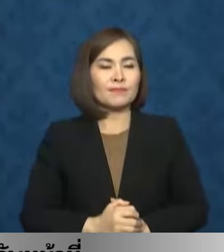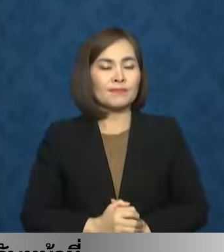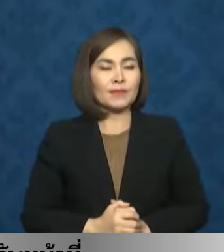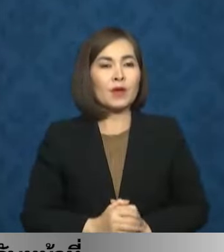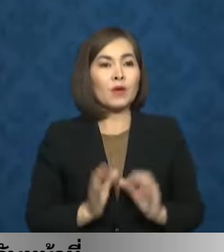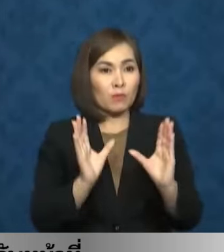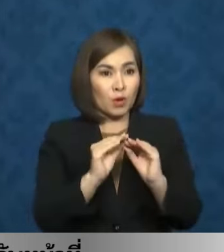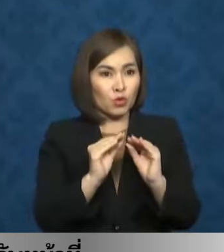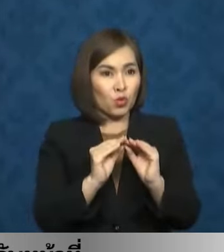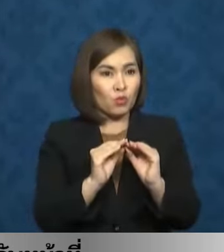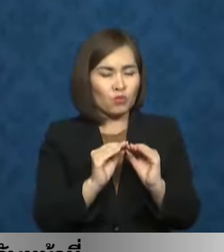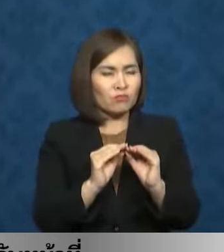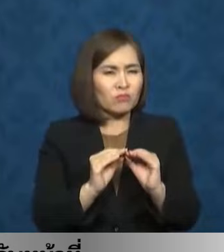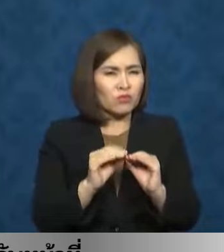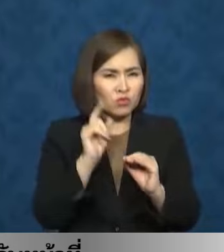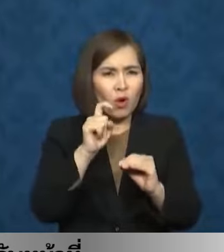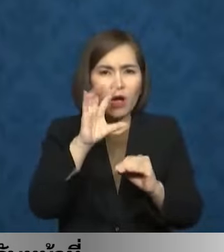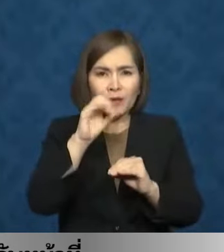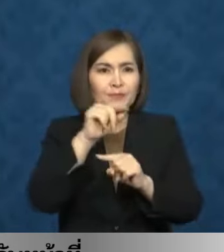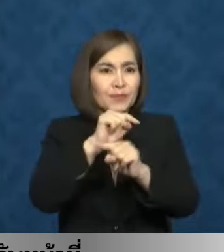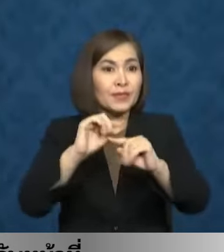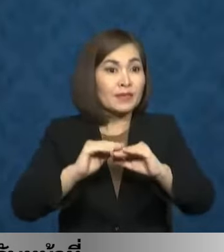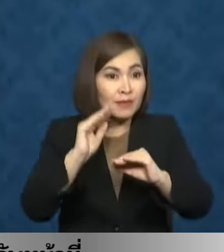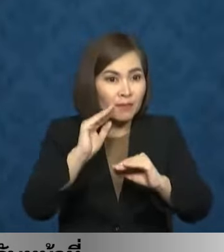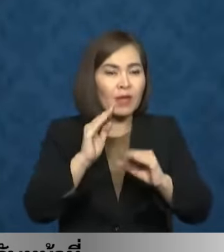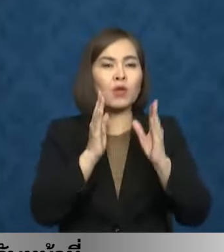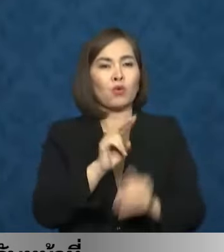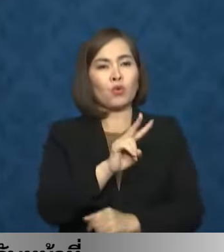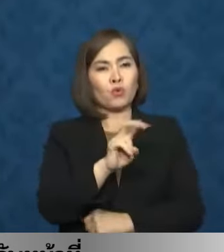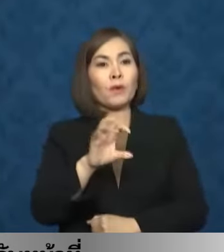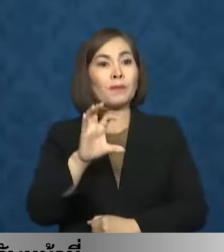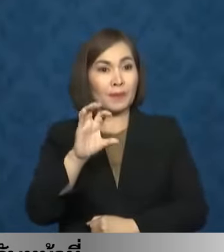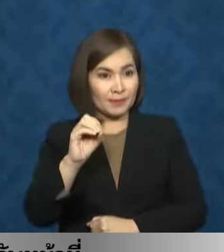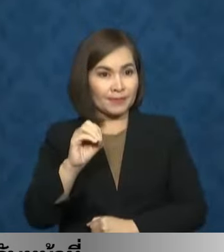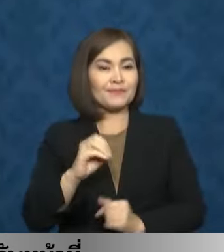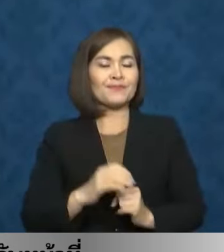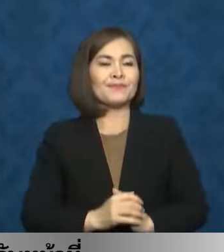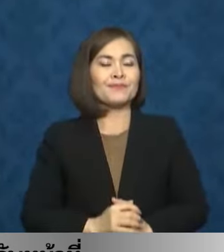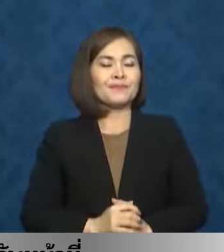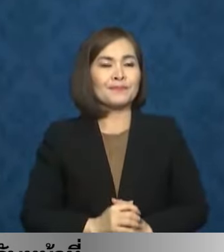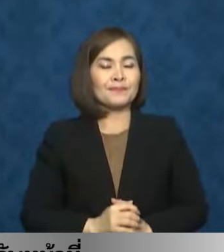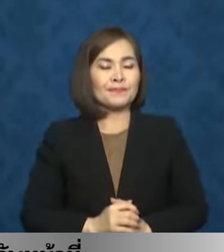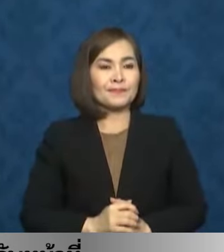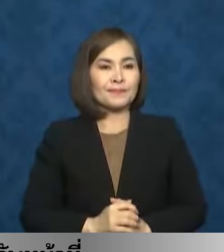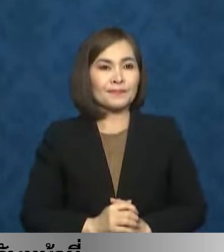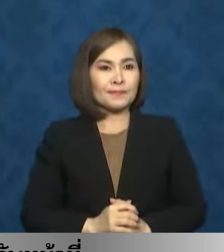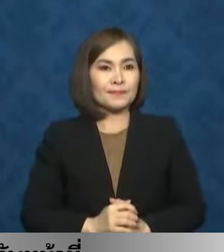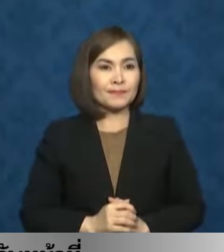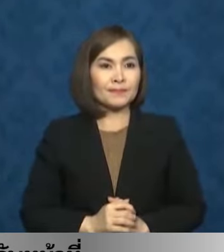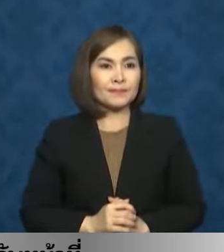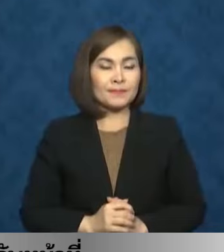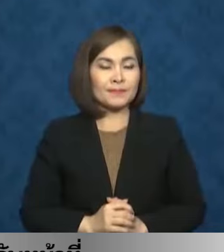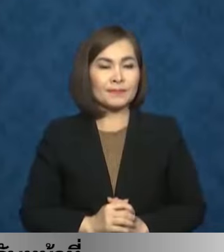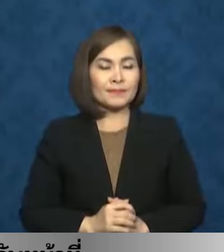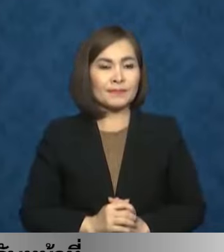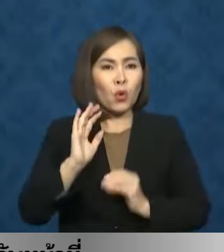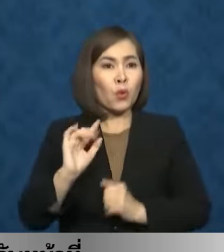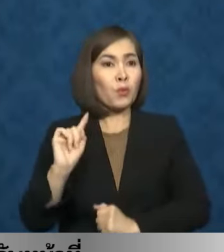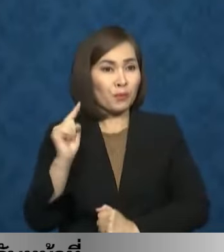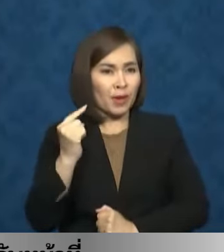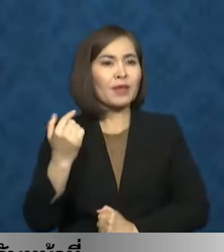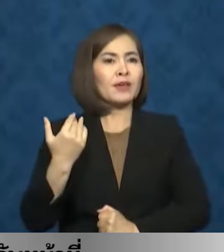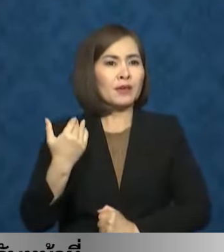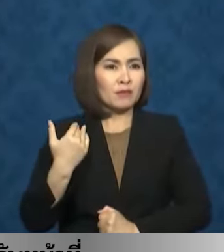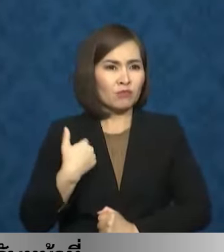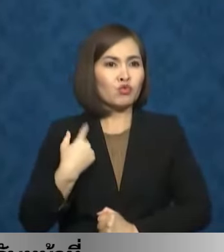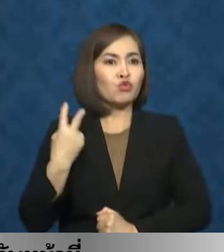ศส.ส.บัญชีรายชื่อพรรคเพื่อไทยลำดับที่33และให้2ส.ส.ใหม่เข้าปฏิญาณตนก่อนรับหน้าที่ปัจจุบันมี